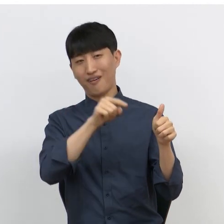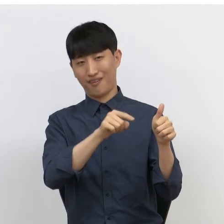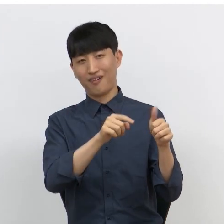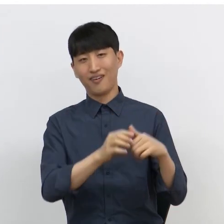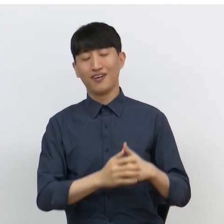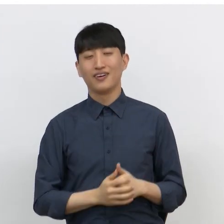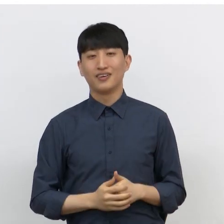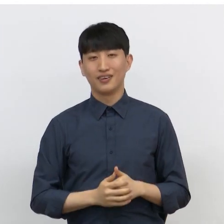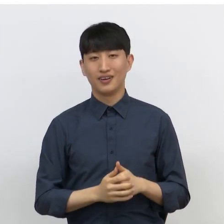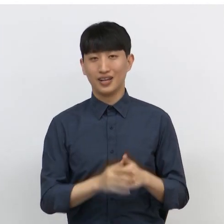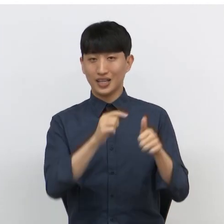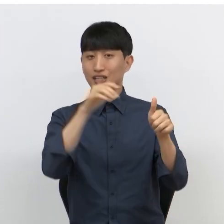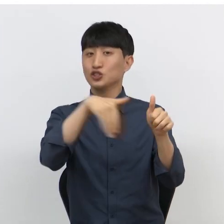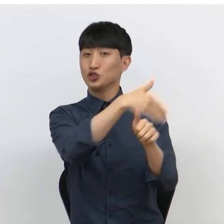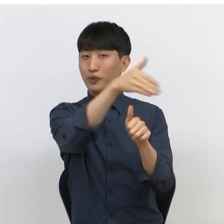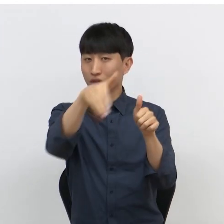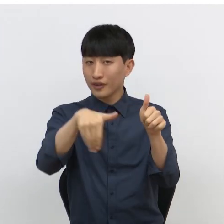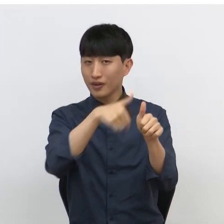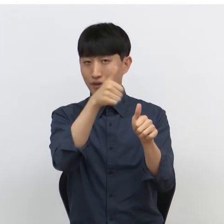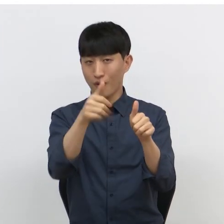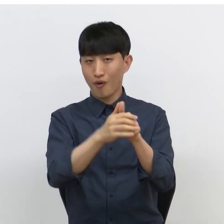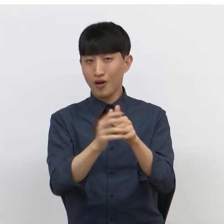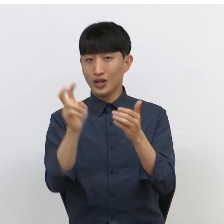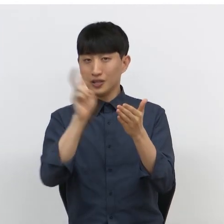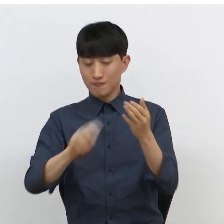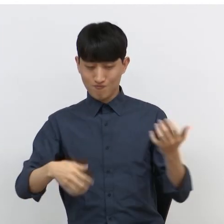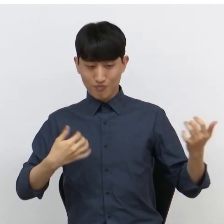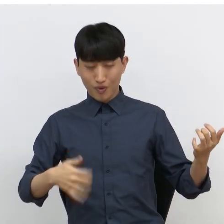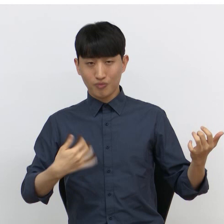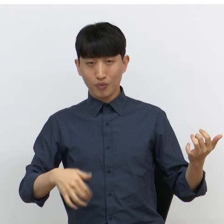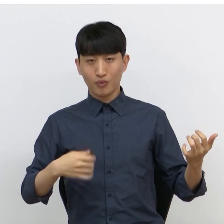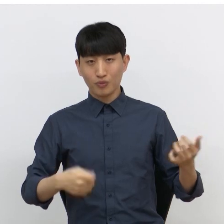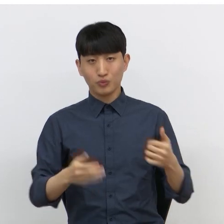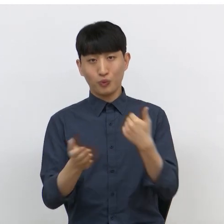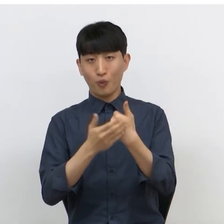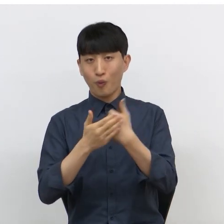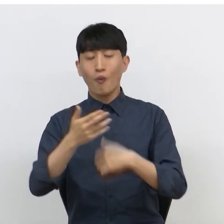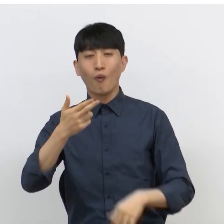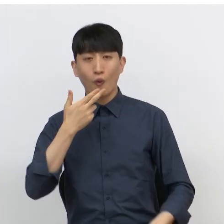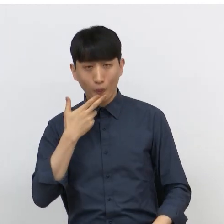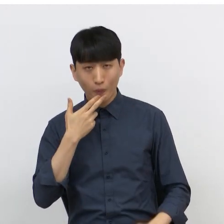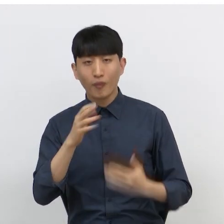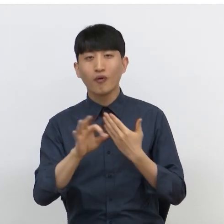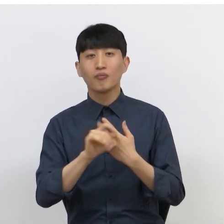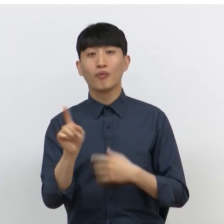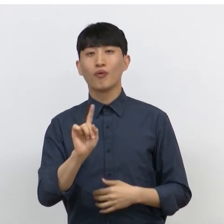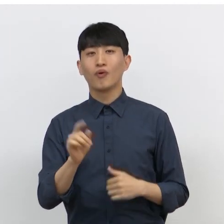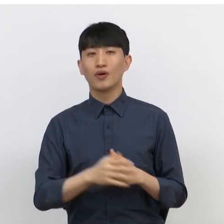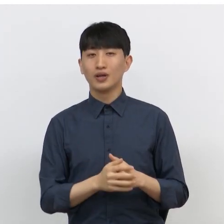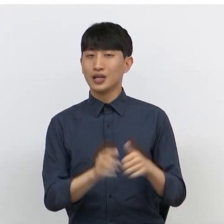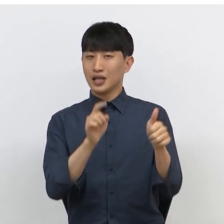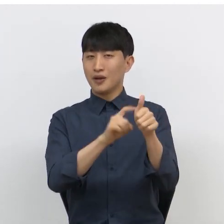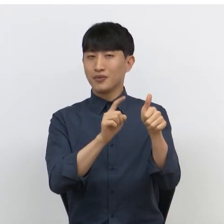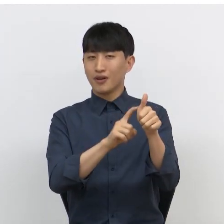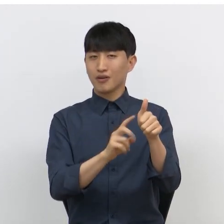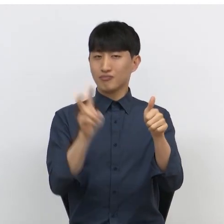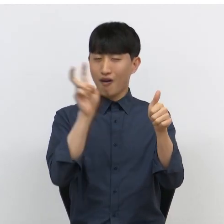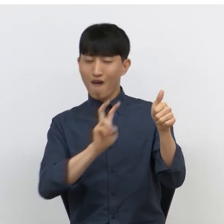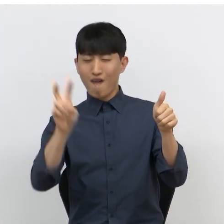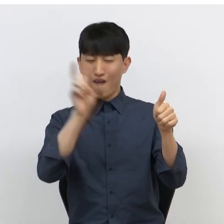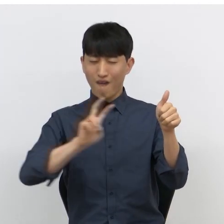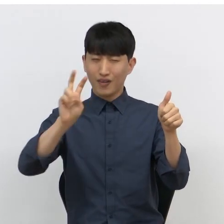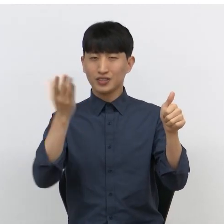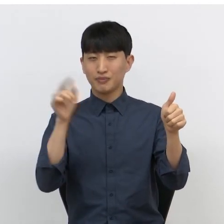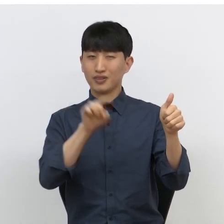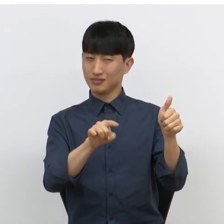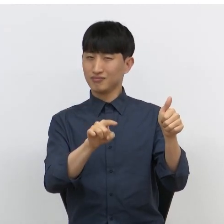근데 그 주변에서 그 음악가들이 받쳐주지 못하면 이분이 그렇게까지 잘해도 별로